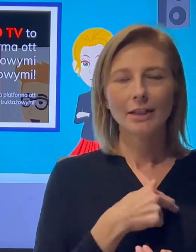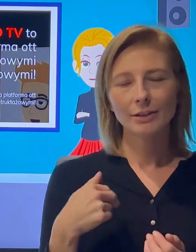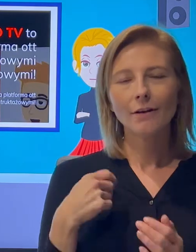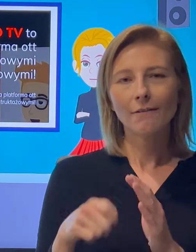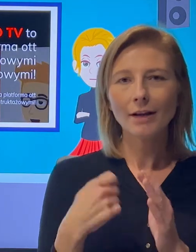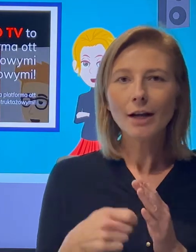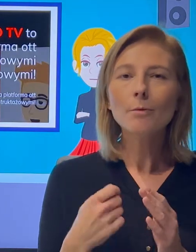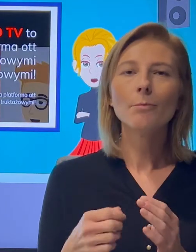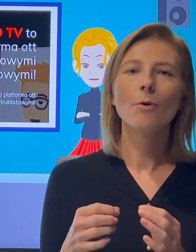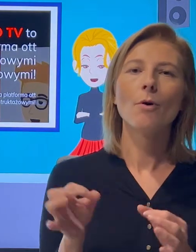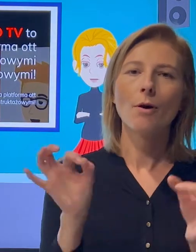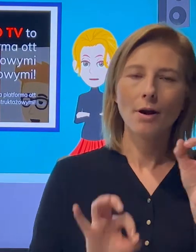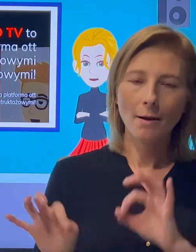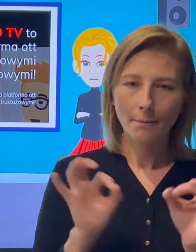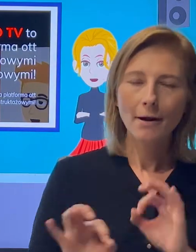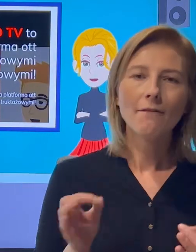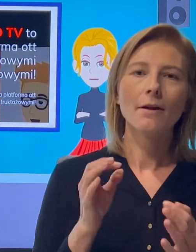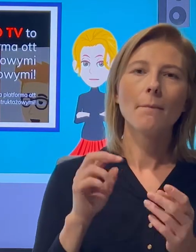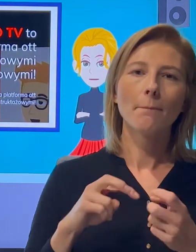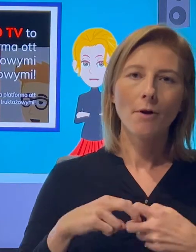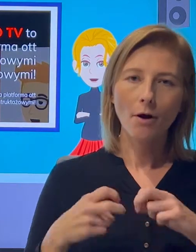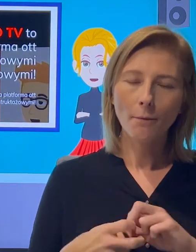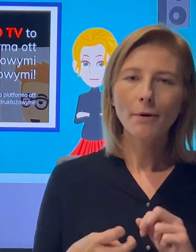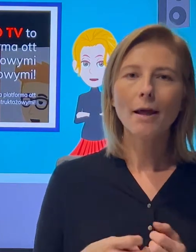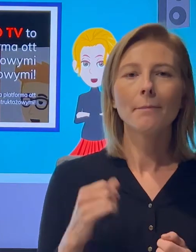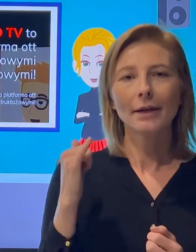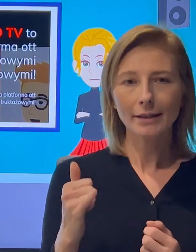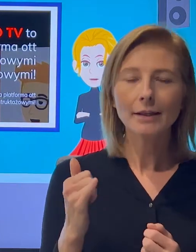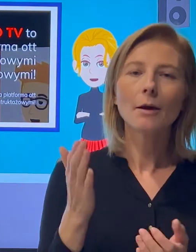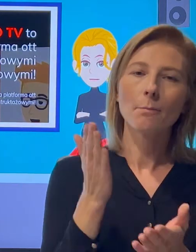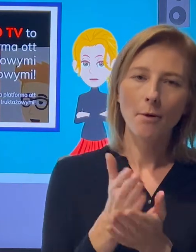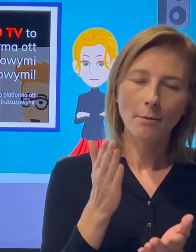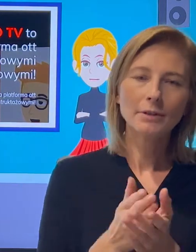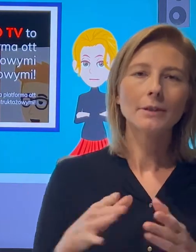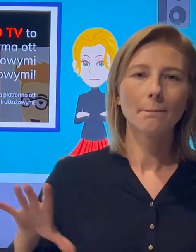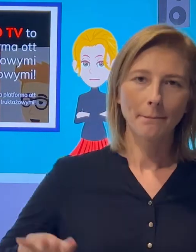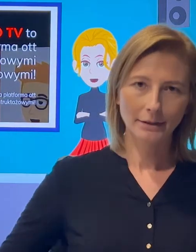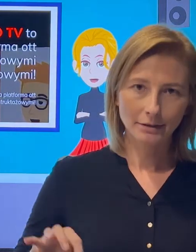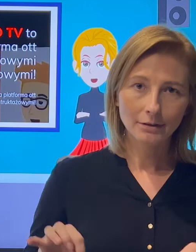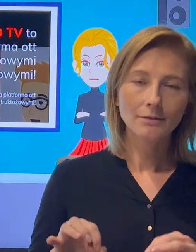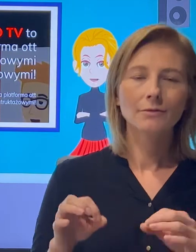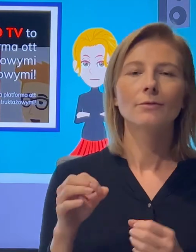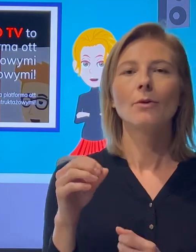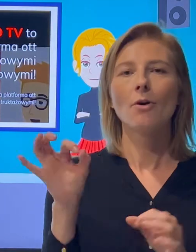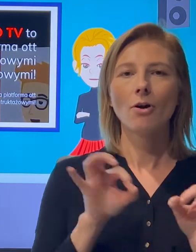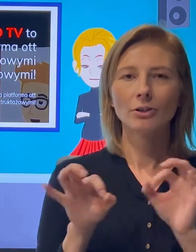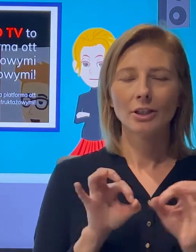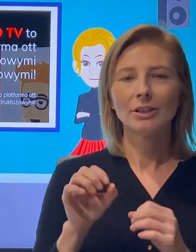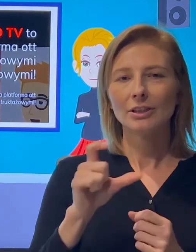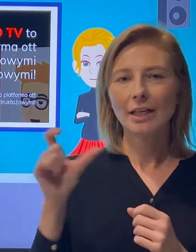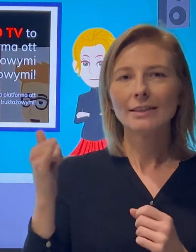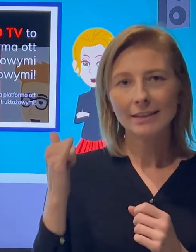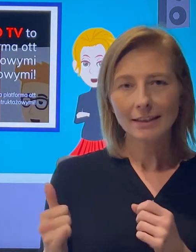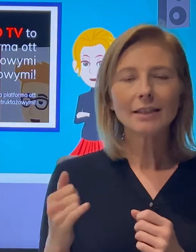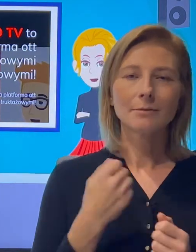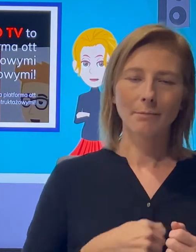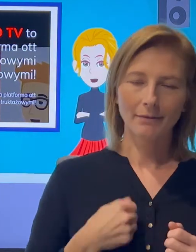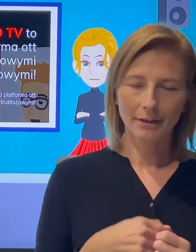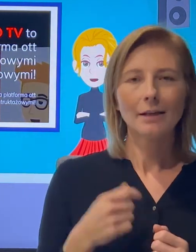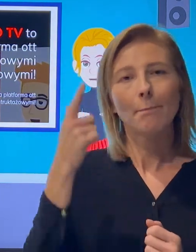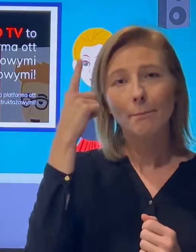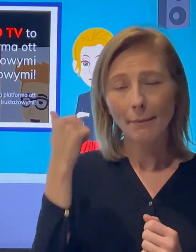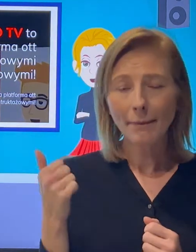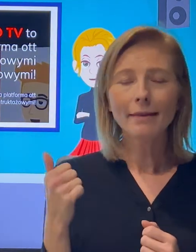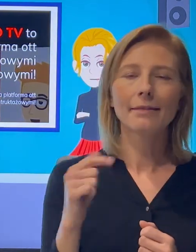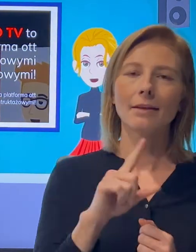rozwiązać sprawę, która stanowiła problem, a jednocześnie pomogliśmy Państwu zaoszczędzić czas i uniknąć stresu. Pamiętaj,